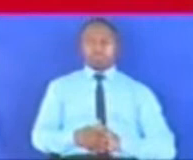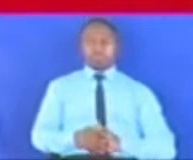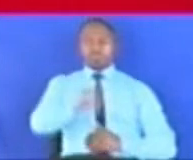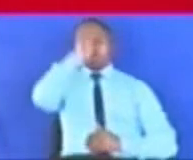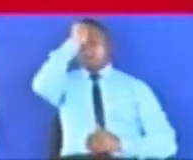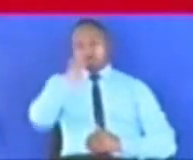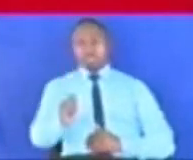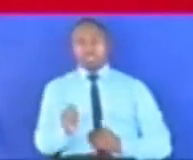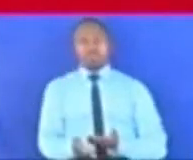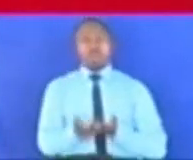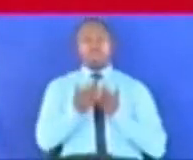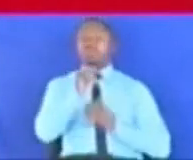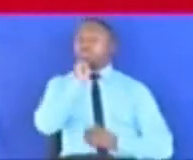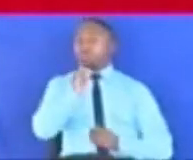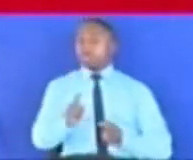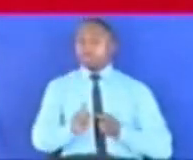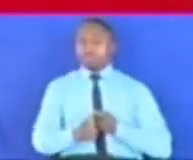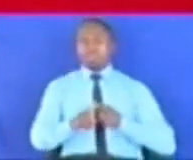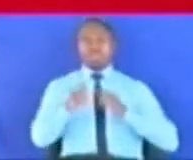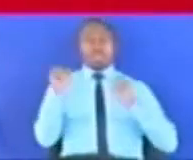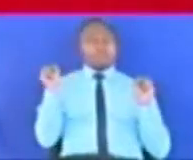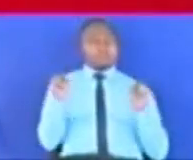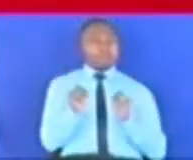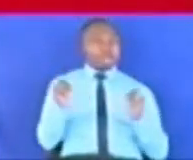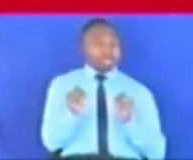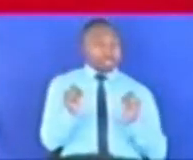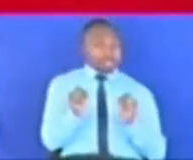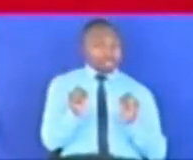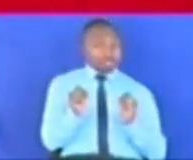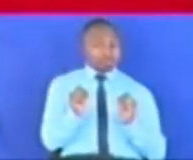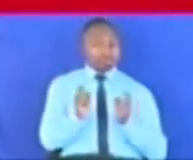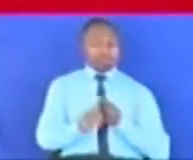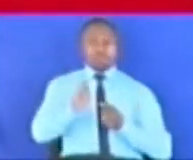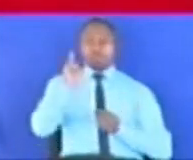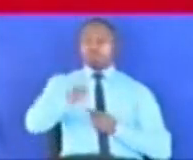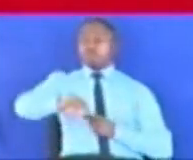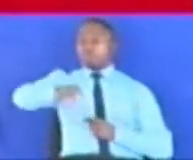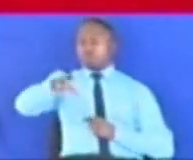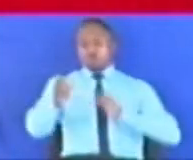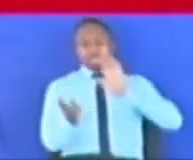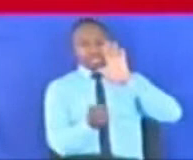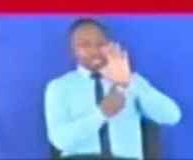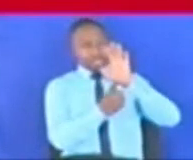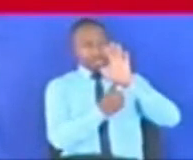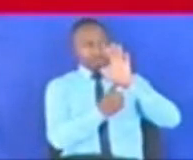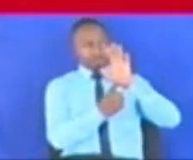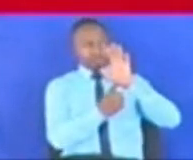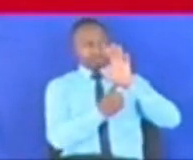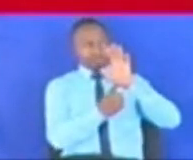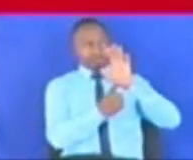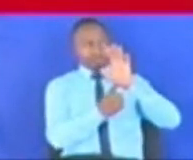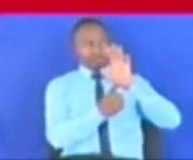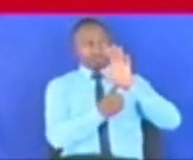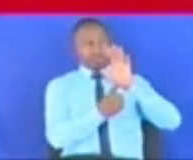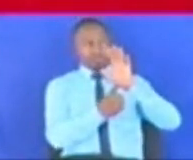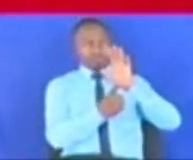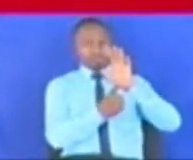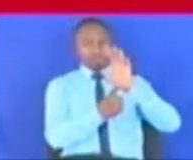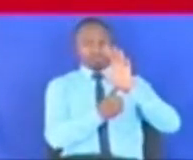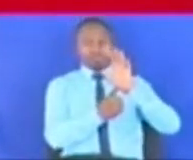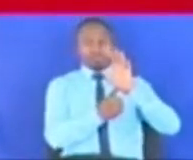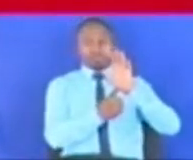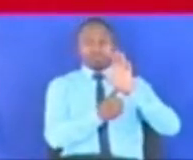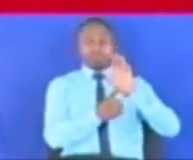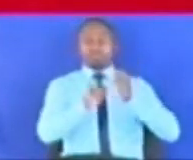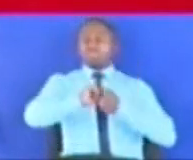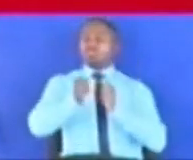Mheshimiwa Naibu Spika, malaria, kuna mikoa 6 ambayo ina malaria maambukizo